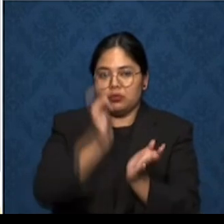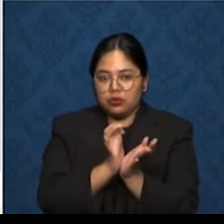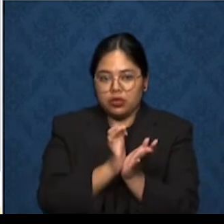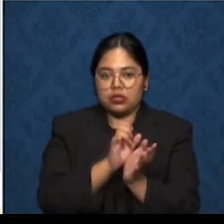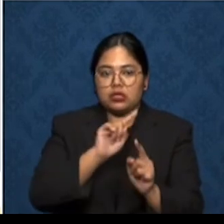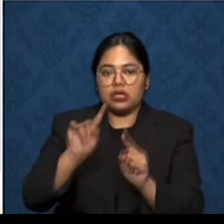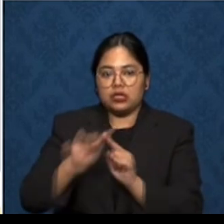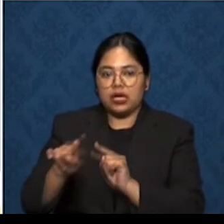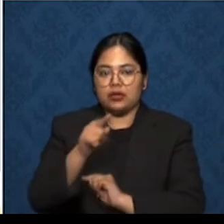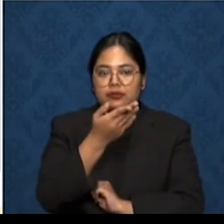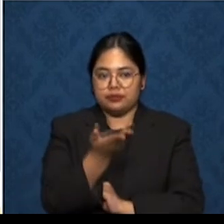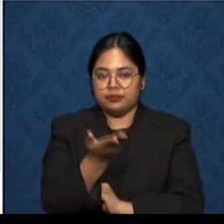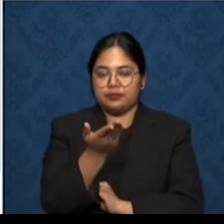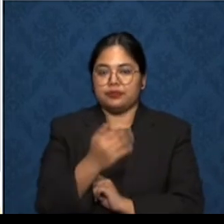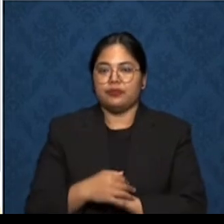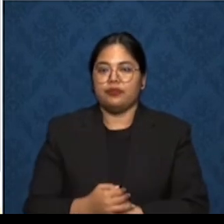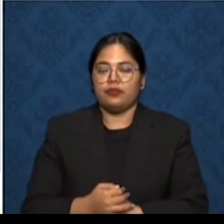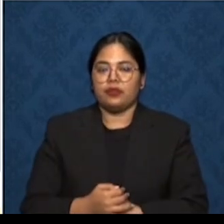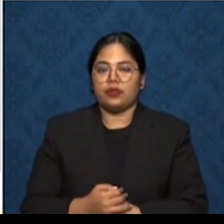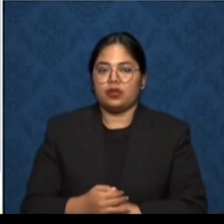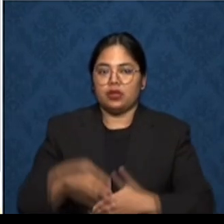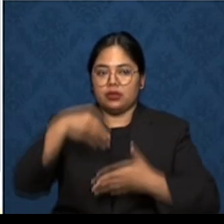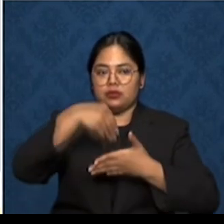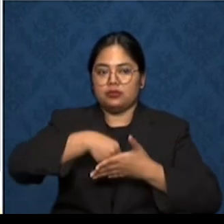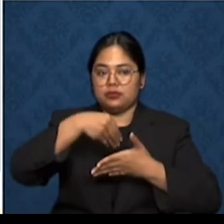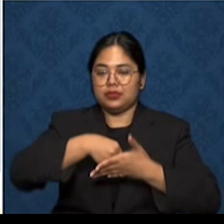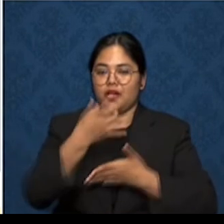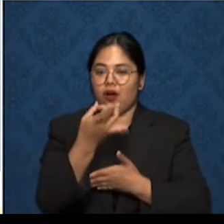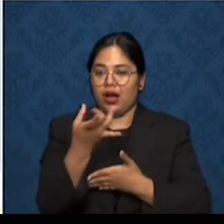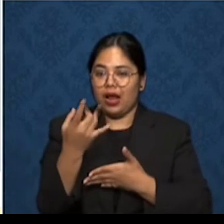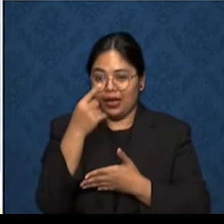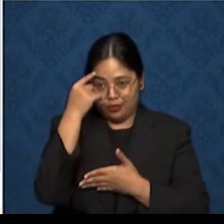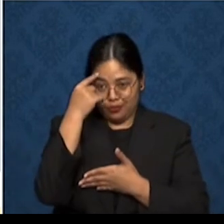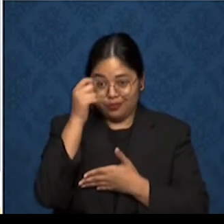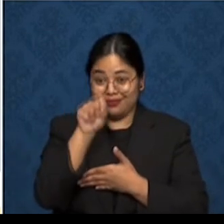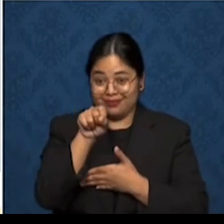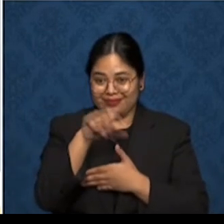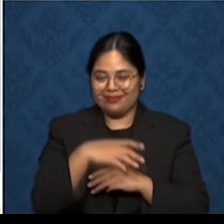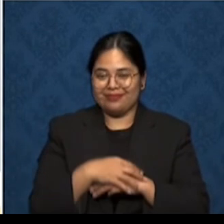ับ นอกจากชอศฐานในตรวจส่วใสองจะเป็นอะไร ถามรรทานพอจะดาออกไดมครั